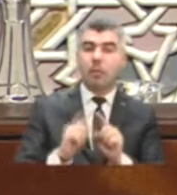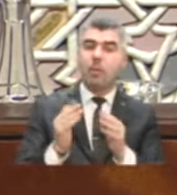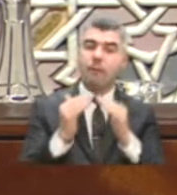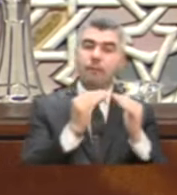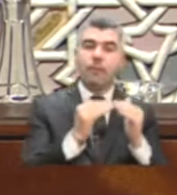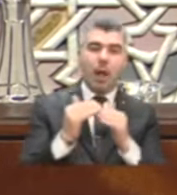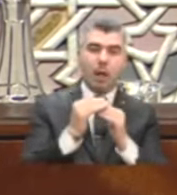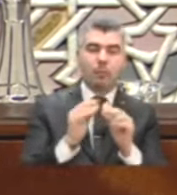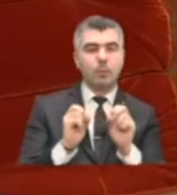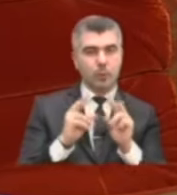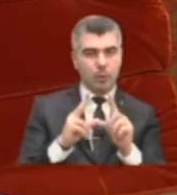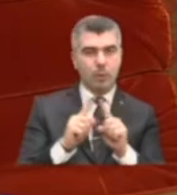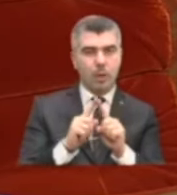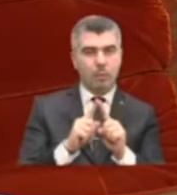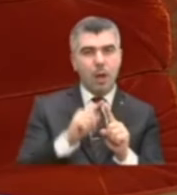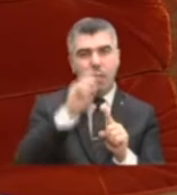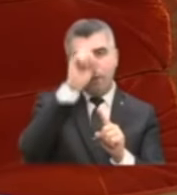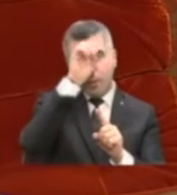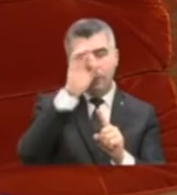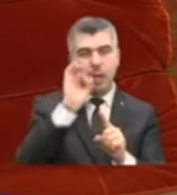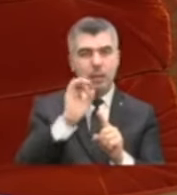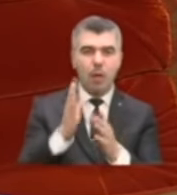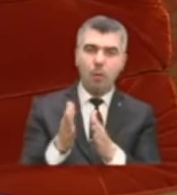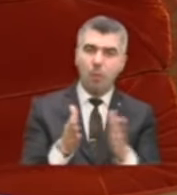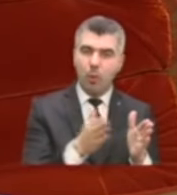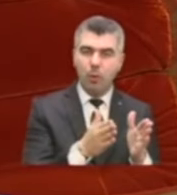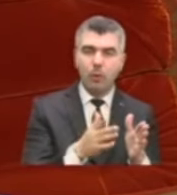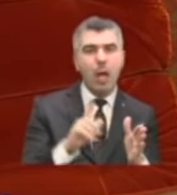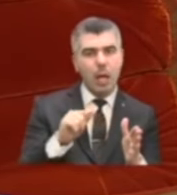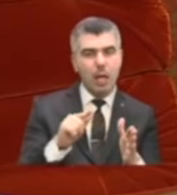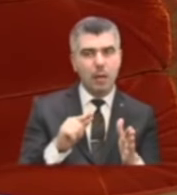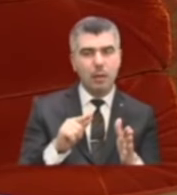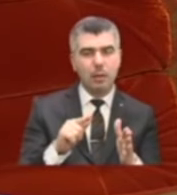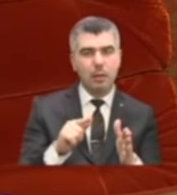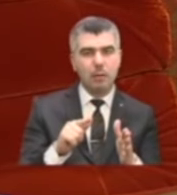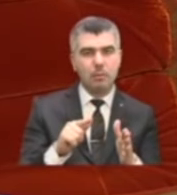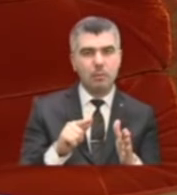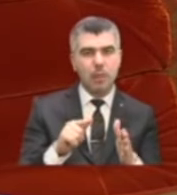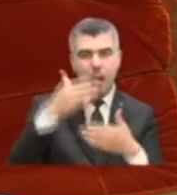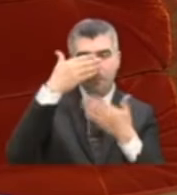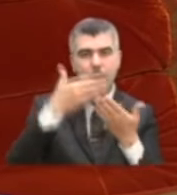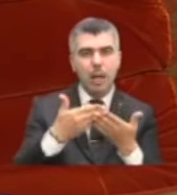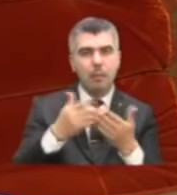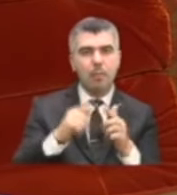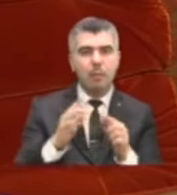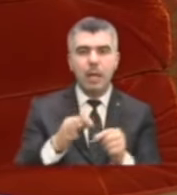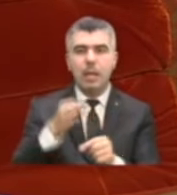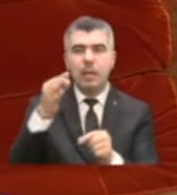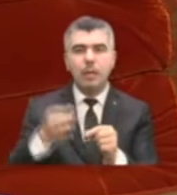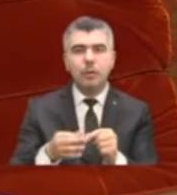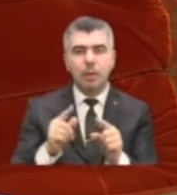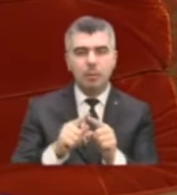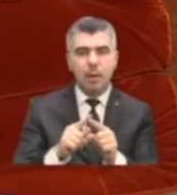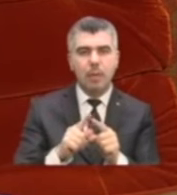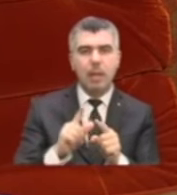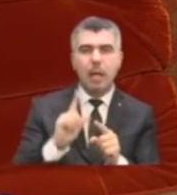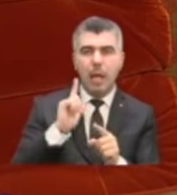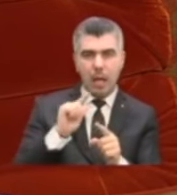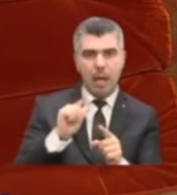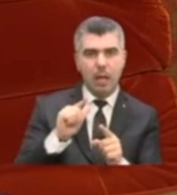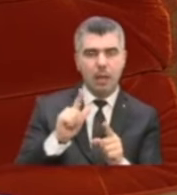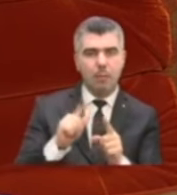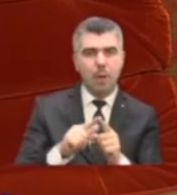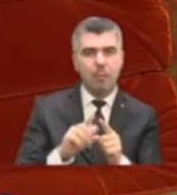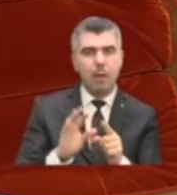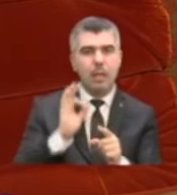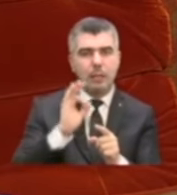من غير ميدان الفوسفات كاين كتوفر بلادنا على مجموعه ديال الوحدات الصناعيه لانتاج مواد معدنيه اخرى مركزه